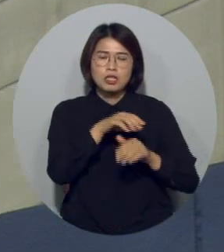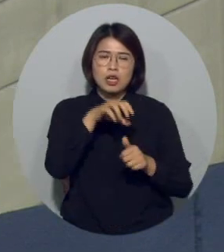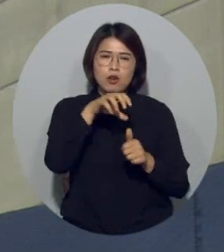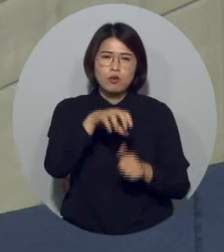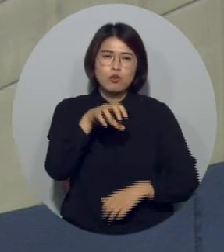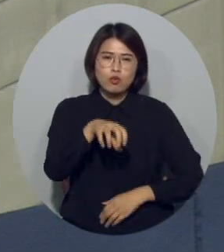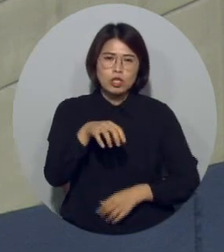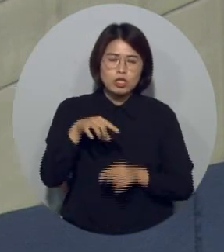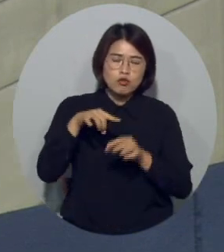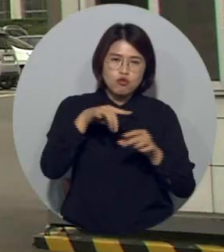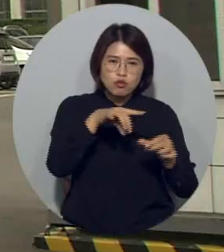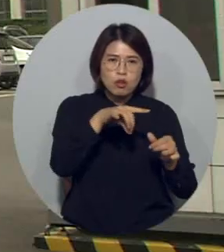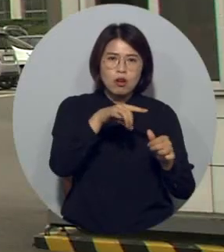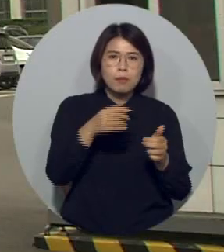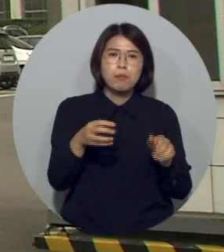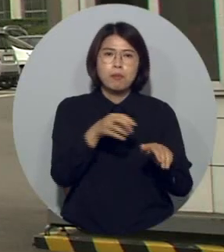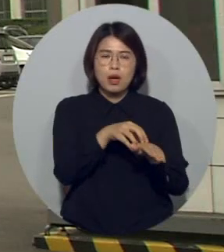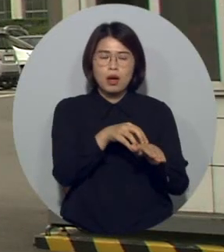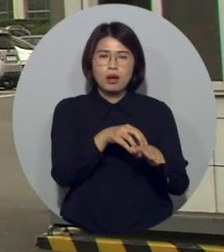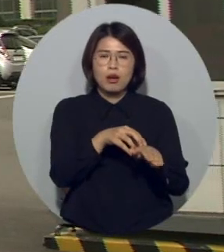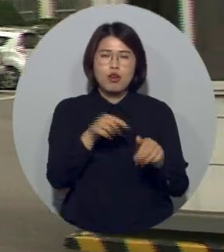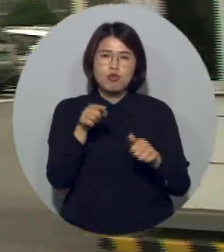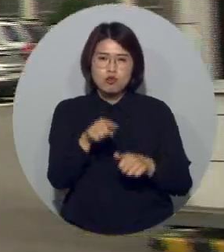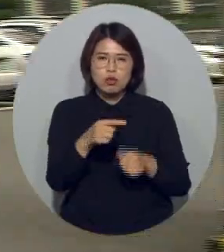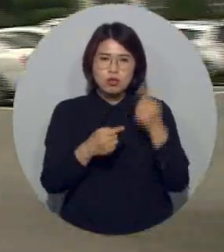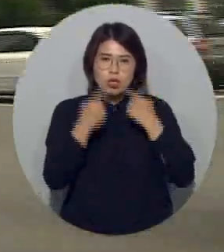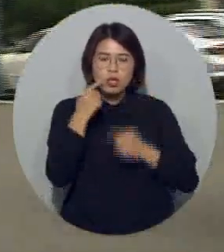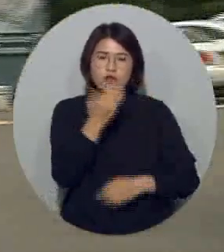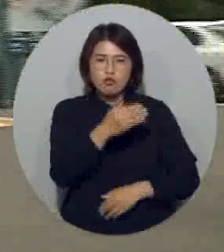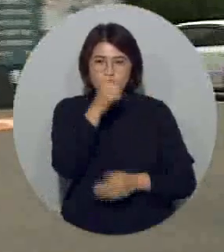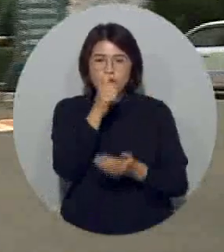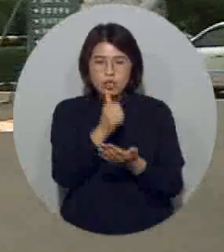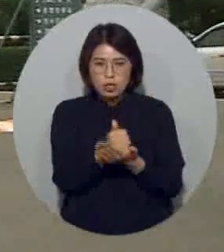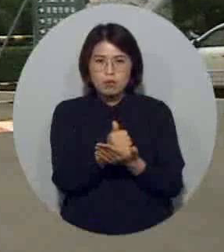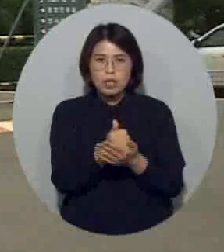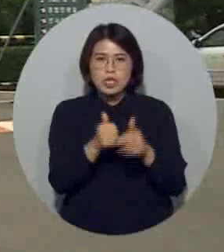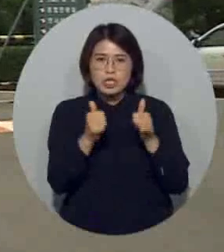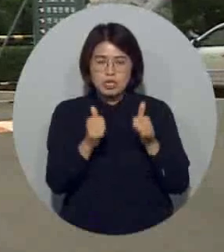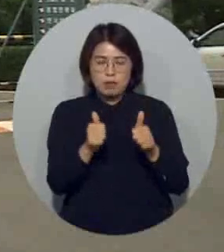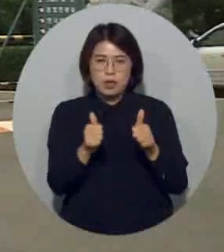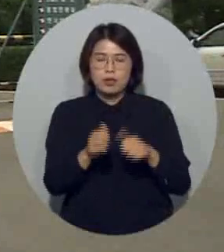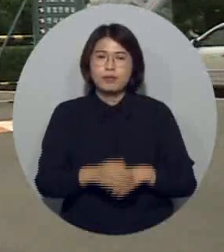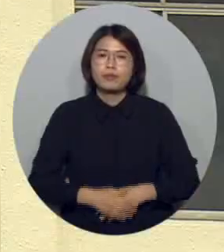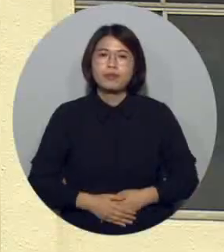장치를 몰래 달고 b 씨에게 흉기를 휘둘러 상처를 입힌 혐의 등으로 재판에 넘겨졌습니다